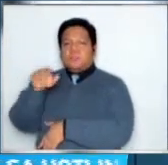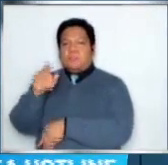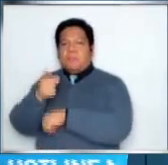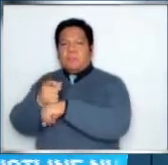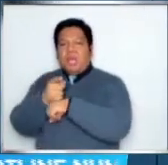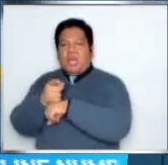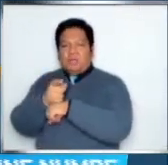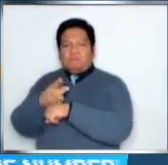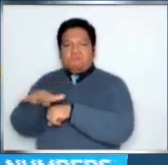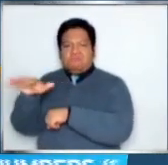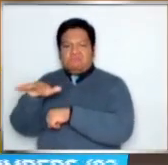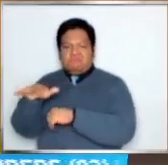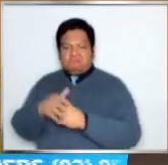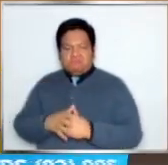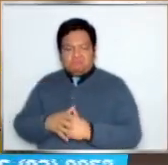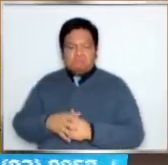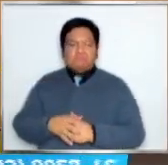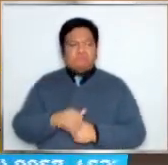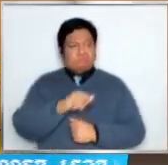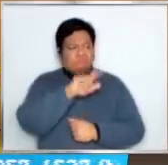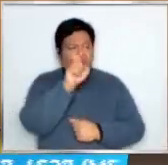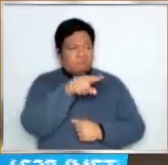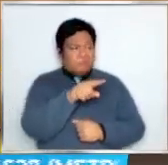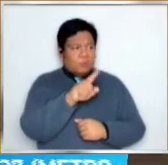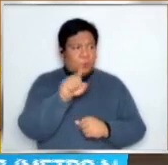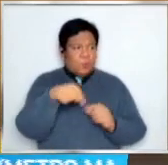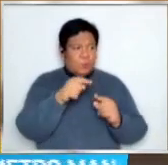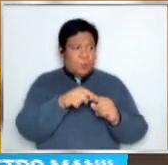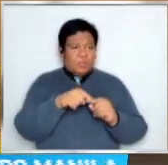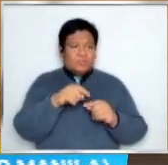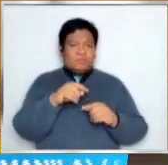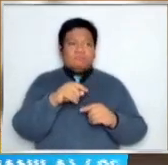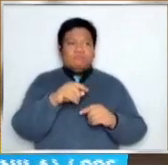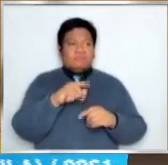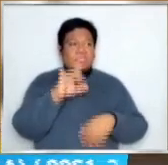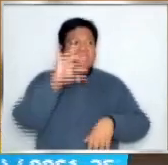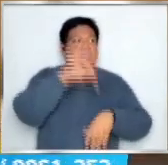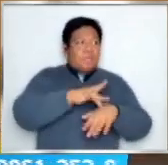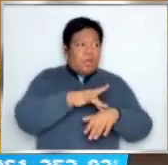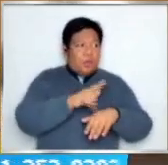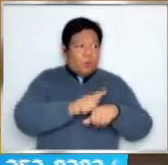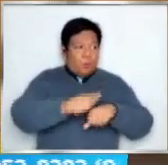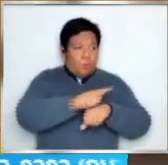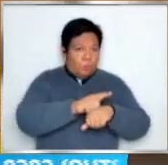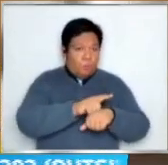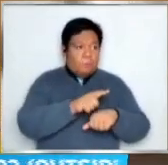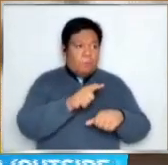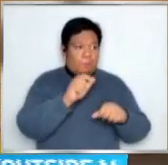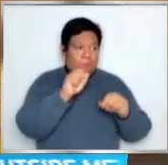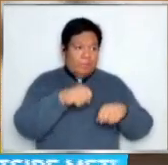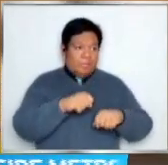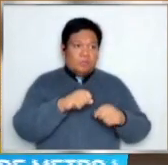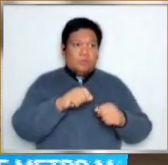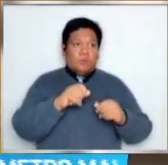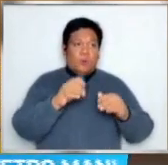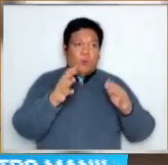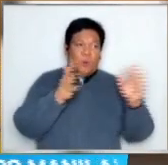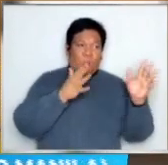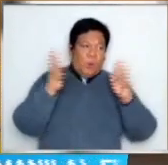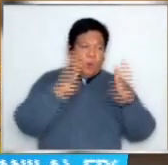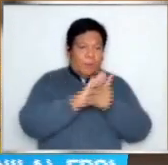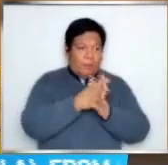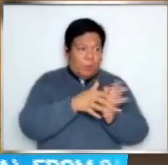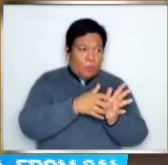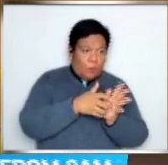Normally pagka nagla-landfall, 'di ba, parang nababasag yung lakas niya. Ganun ho ba kasi parang kung magiging pang-siyam na, hindi ba dapat mas humina na